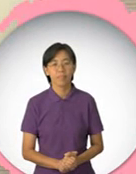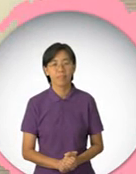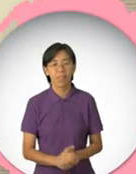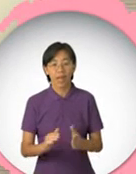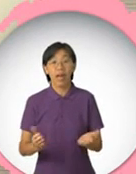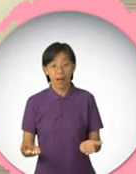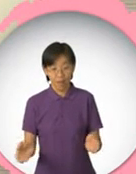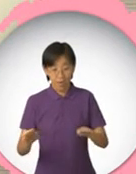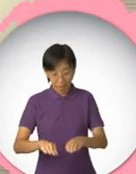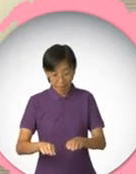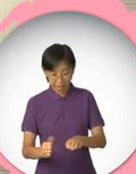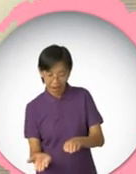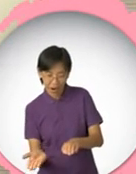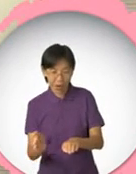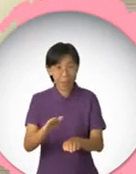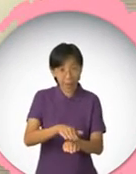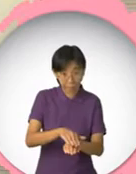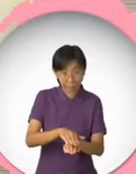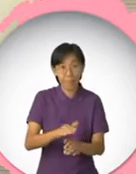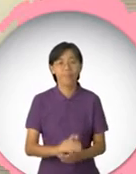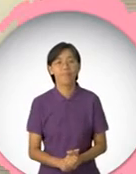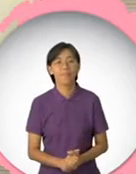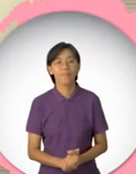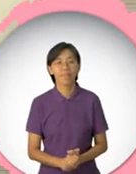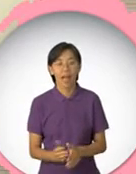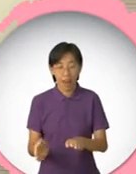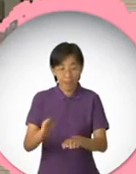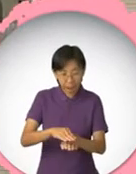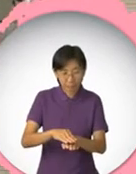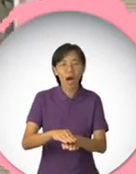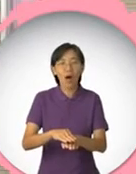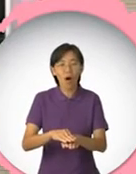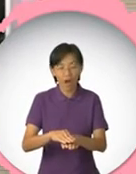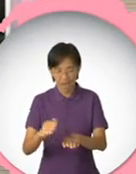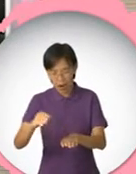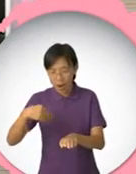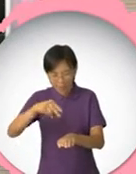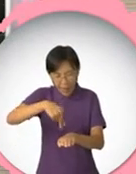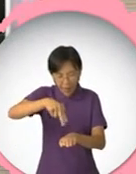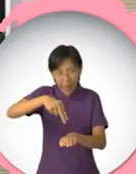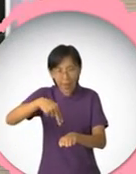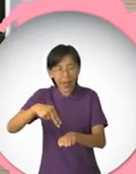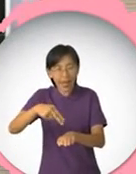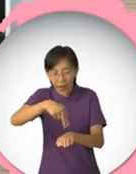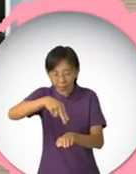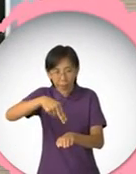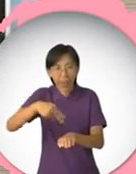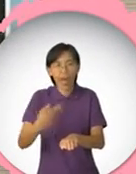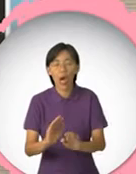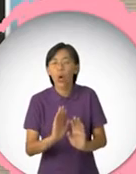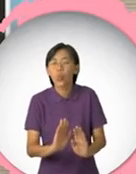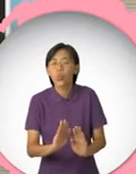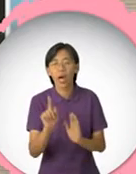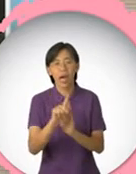ใต้อะค่ะมันจะมีแป้งนวลอยู่อันนี้คือพับทบ4 พับทบ4แล้วทำไงต่อ เราก็จะต้องพักไว้ อีก5นาทีนะครับ นะคะ